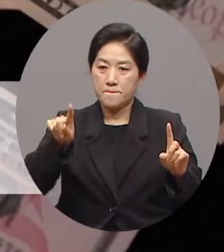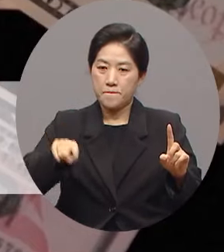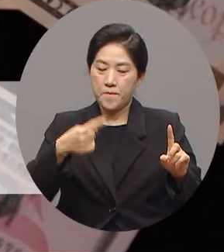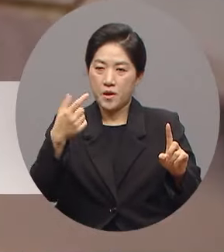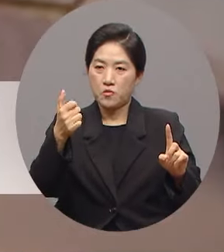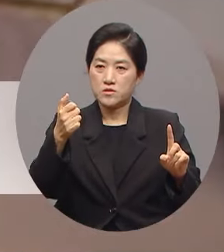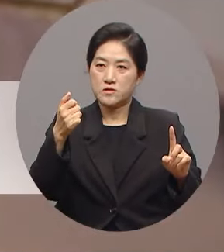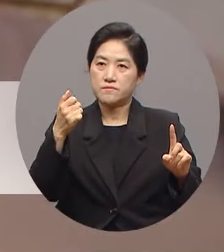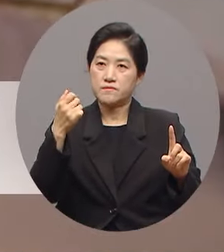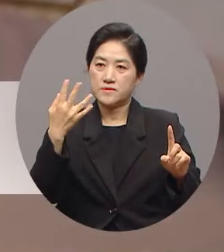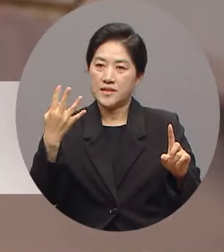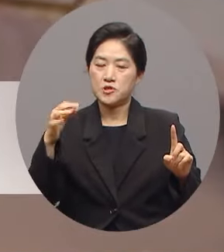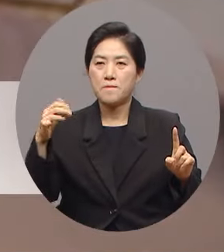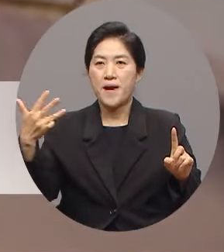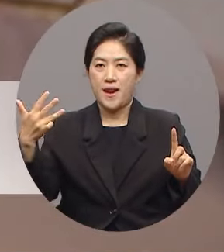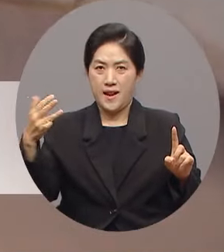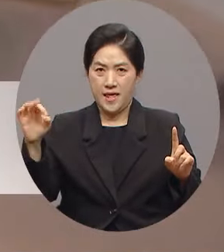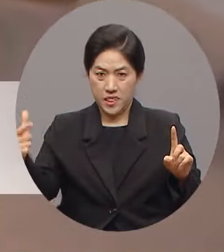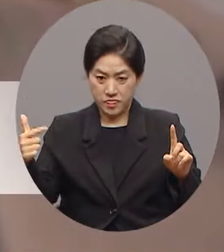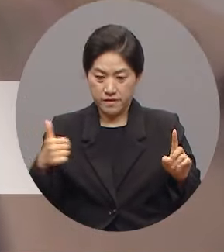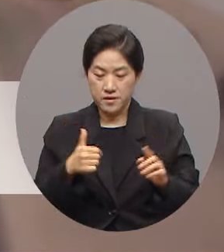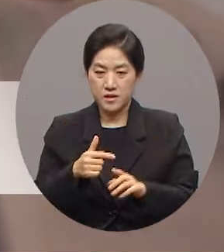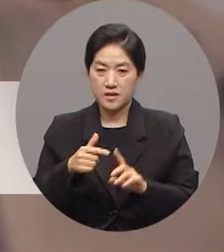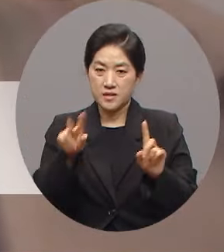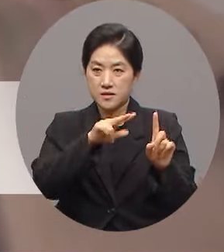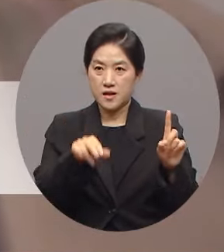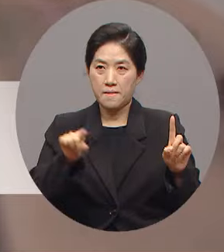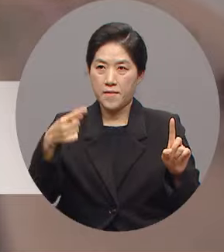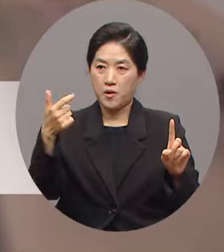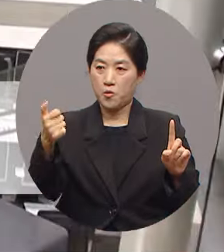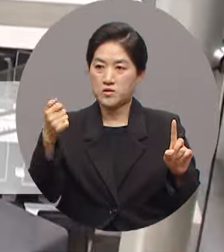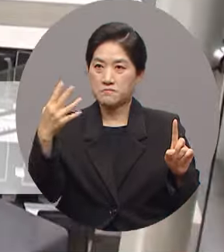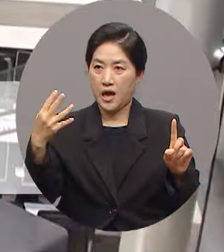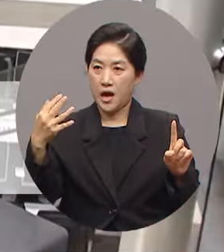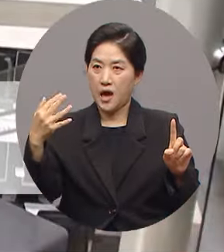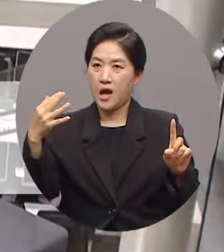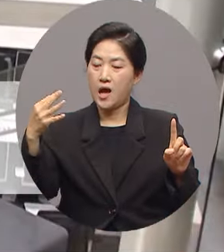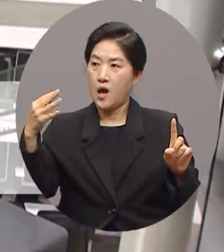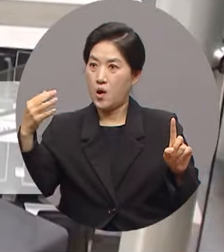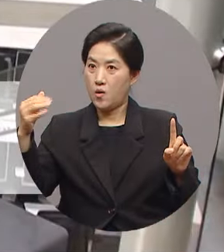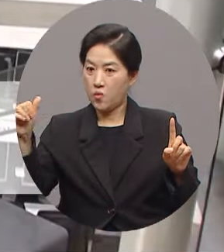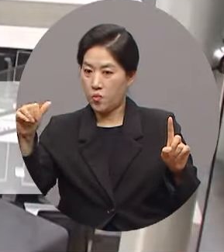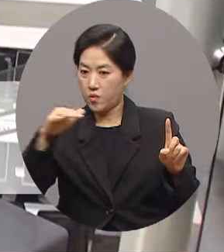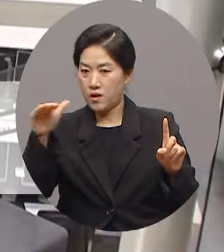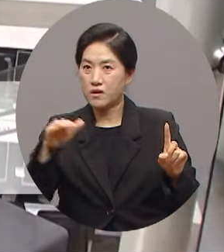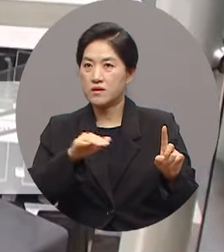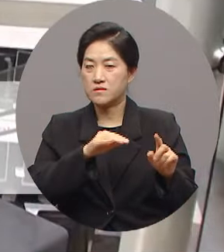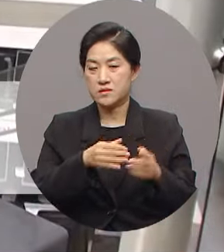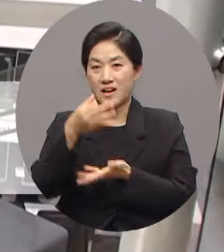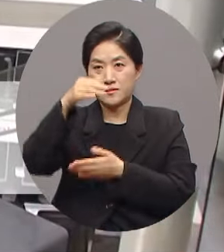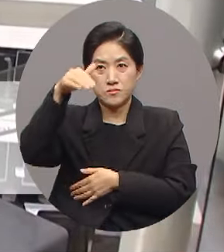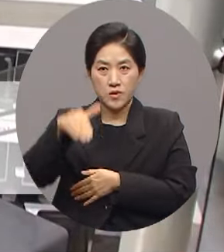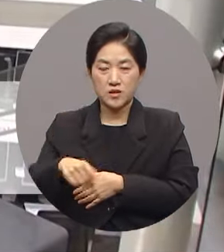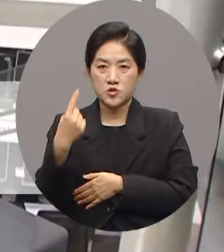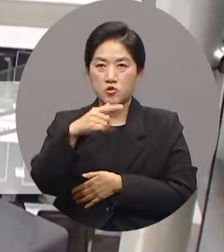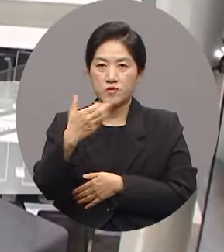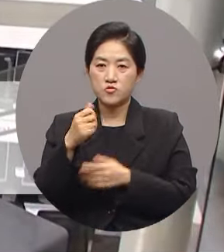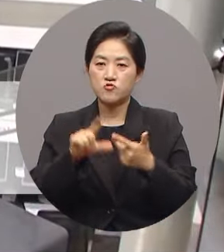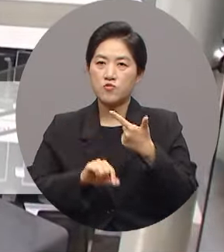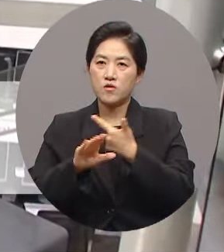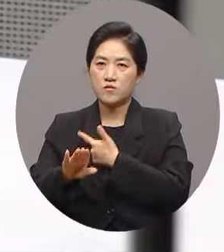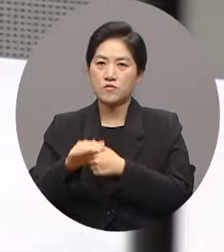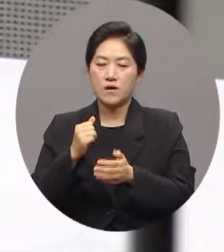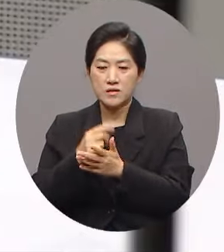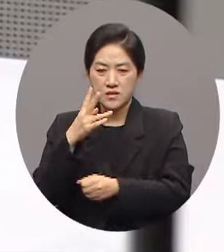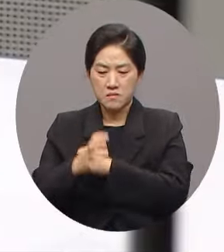5엔 아지 올랐습니다 엔화 가치가 1달러에 154n대 후반대로 떨어지기는 지난 1990년 6월 이후